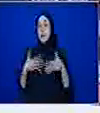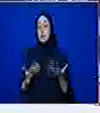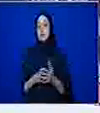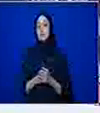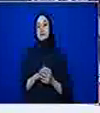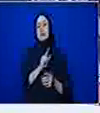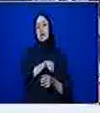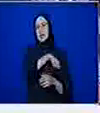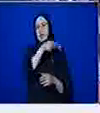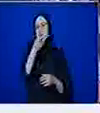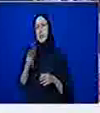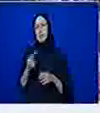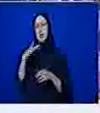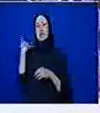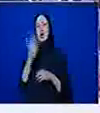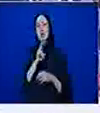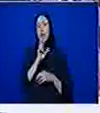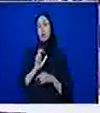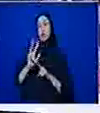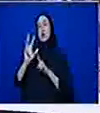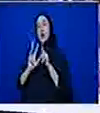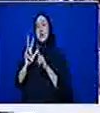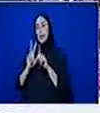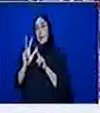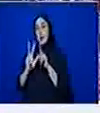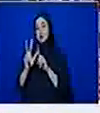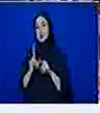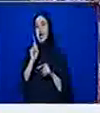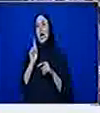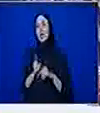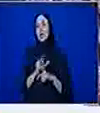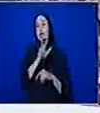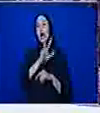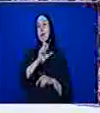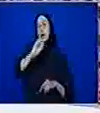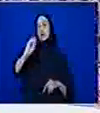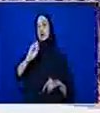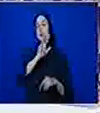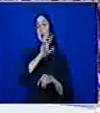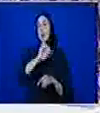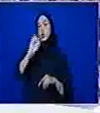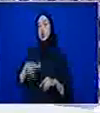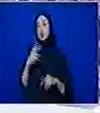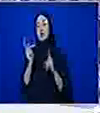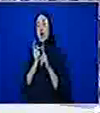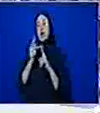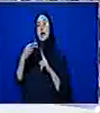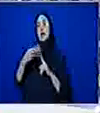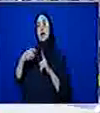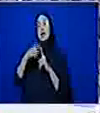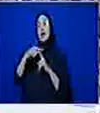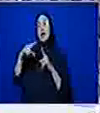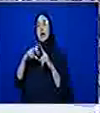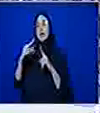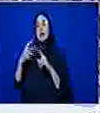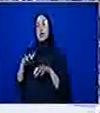Sampai tahun 2018 terdapat kurang lebih 8 juta hektar lubang tambang belum